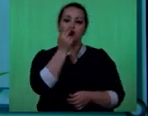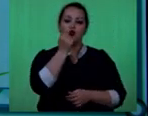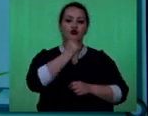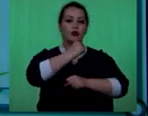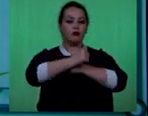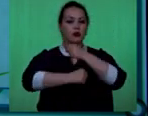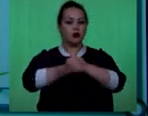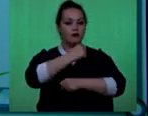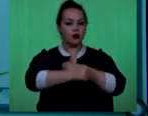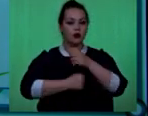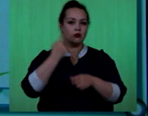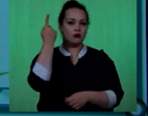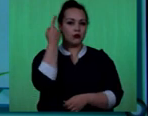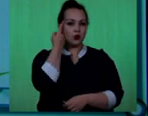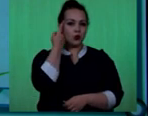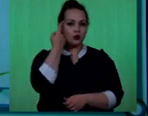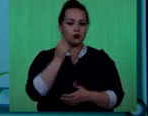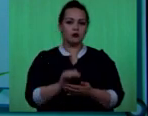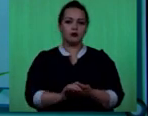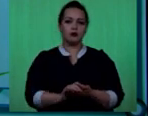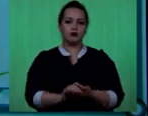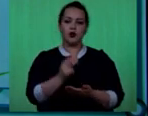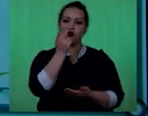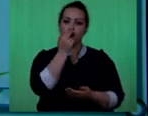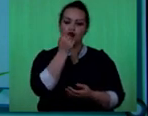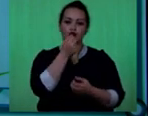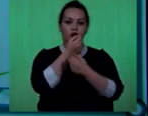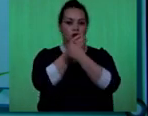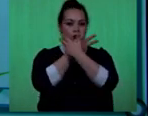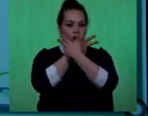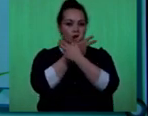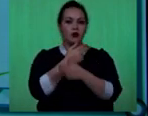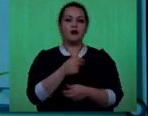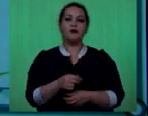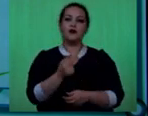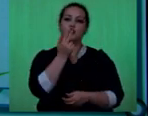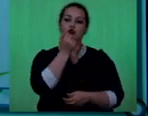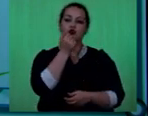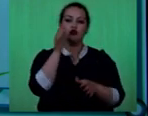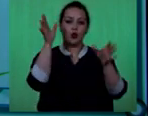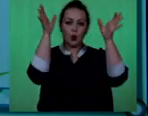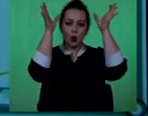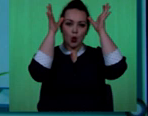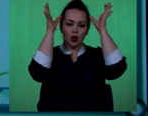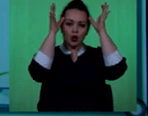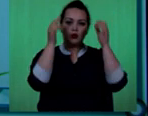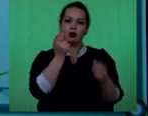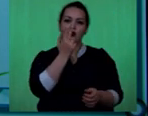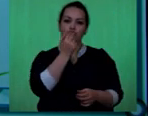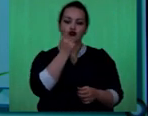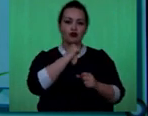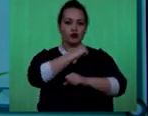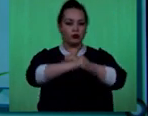подумайте детеныша тигра детеныша оленя или детеныша медведя